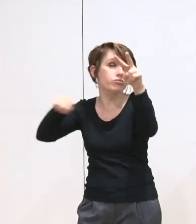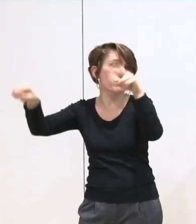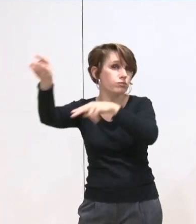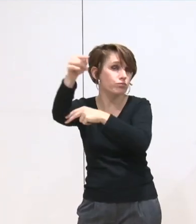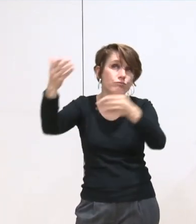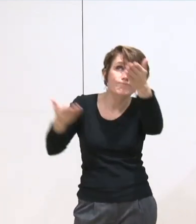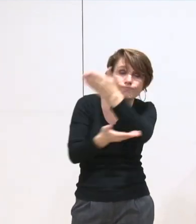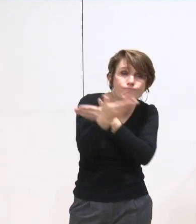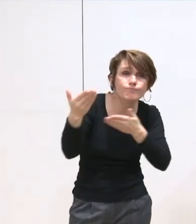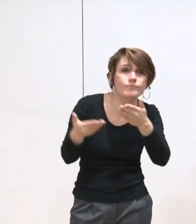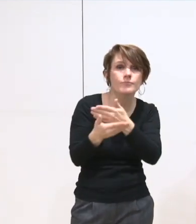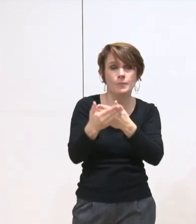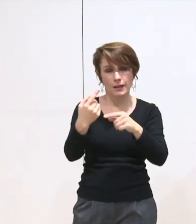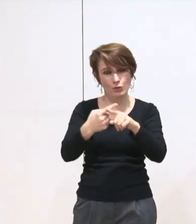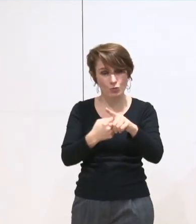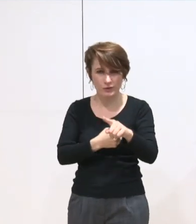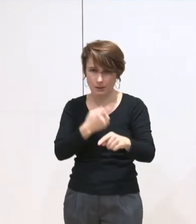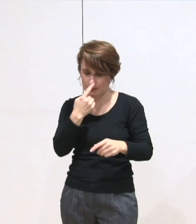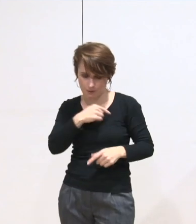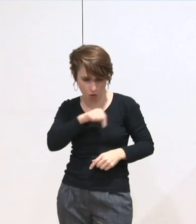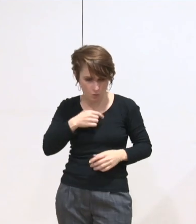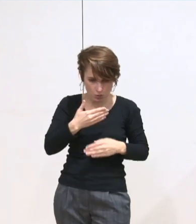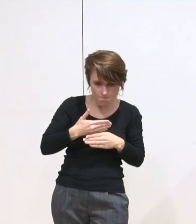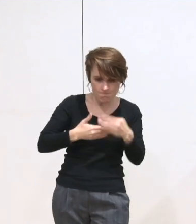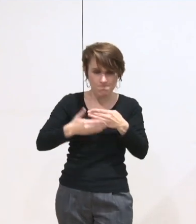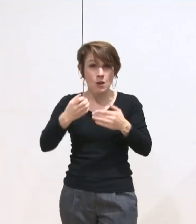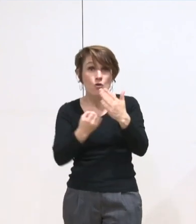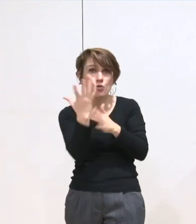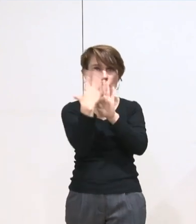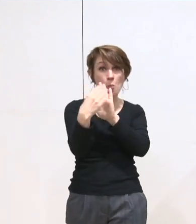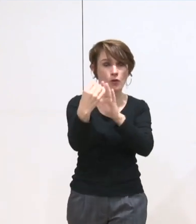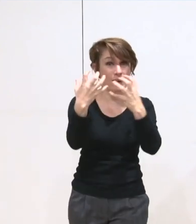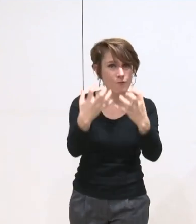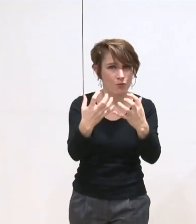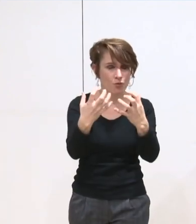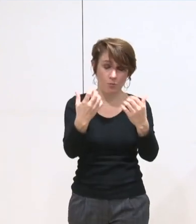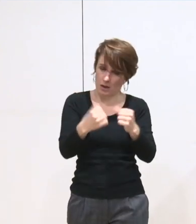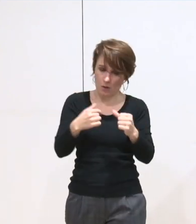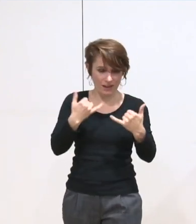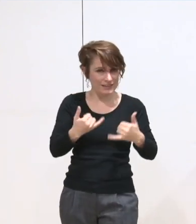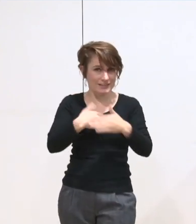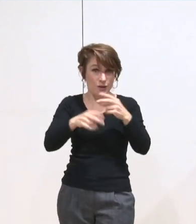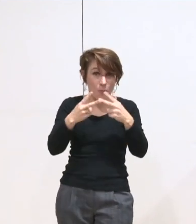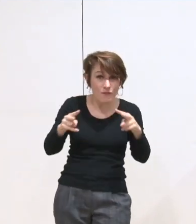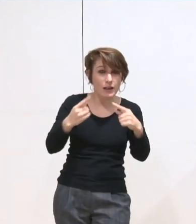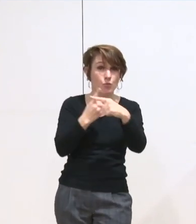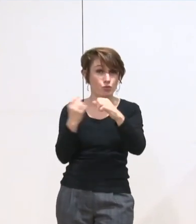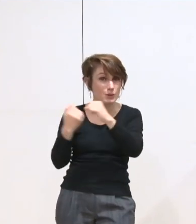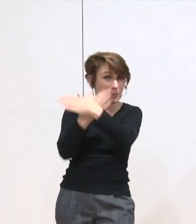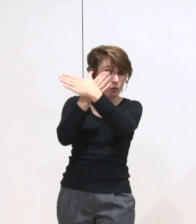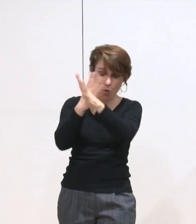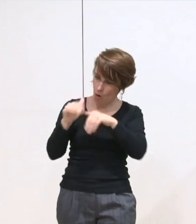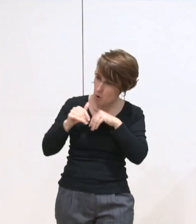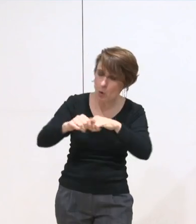pour faire émerger pas à pas le nouveau modèle, nous continuerons d'agir dans le cadre de la ville et de la métropole.